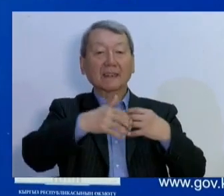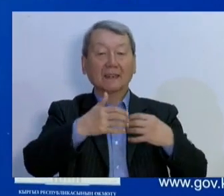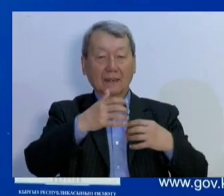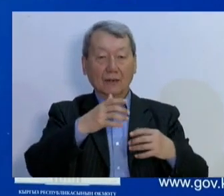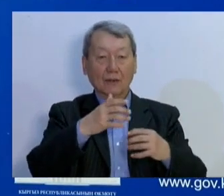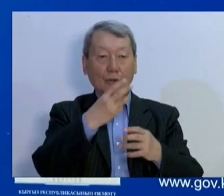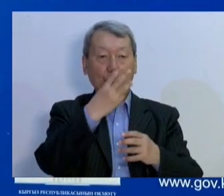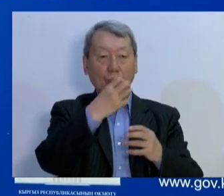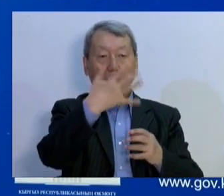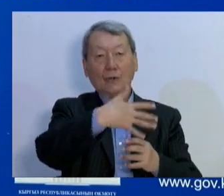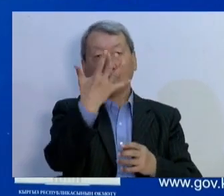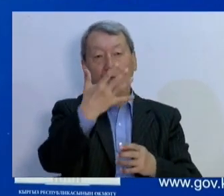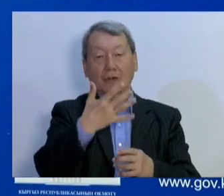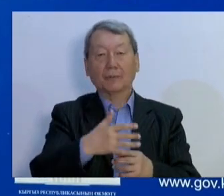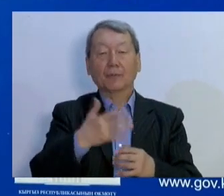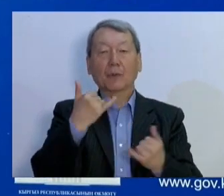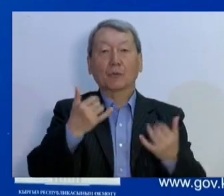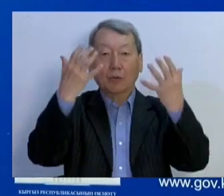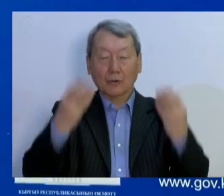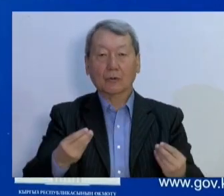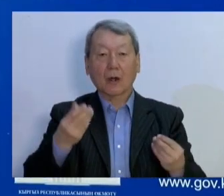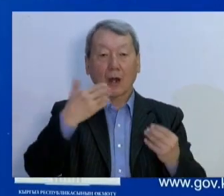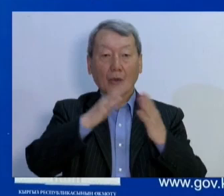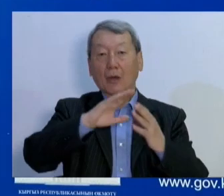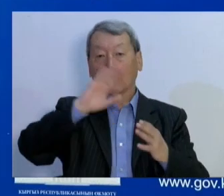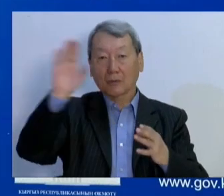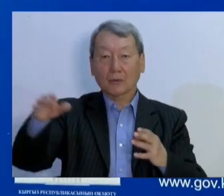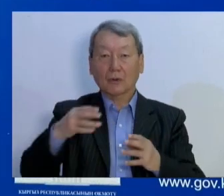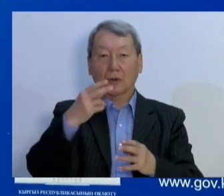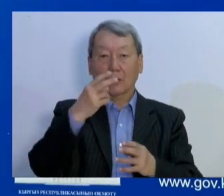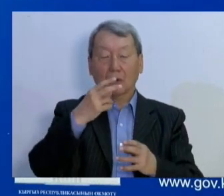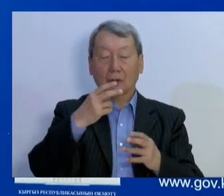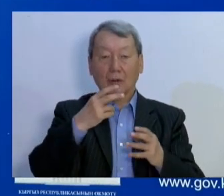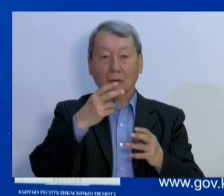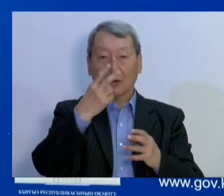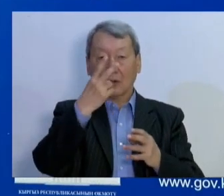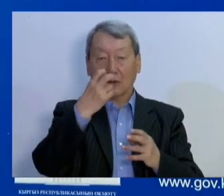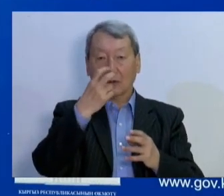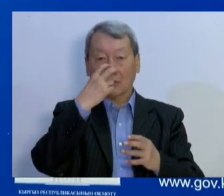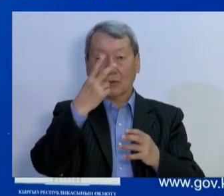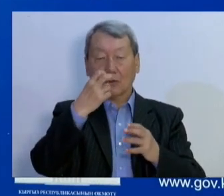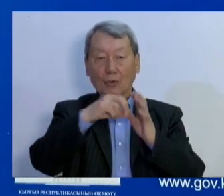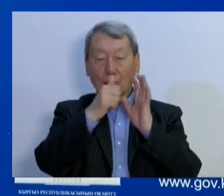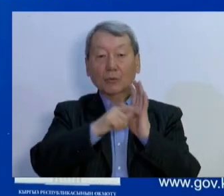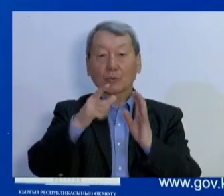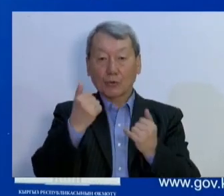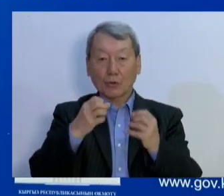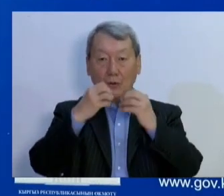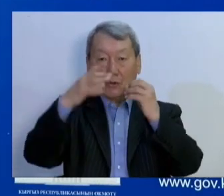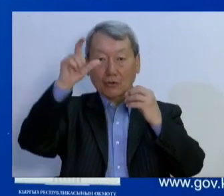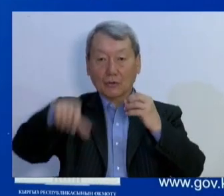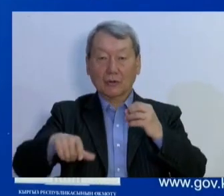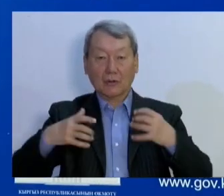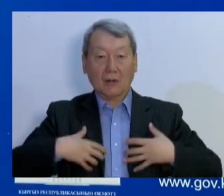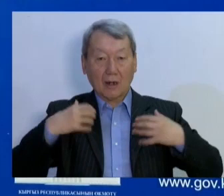абалда 355. Бүгүнкү күнү чыгарылгандардын саны 216 жетти. Өткөн суткада